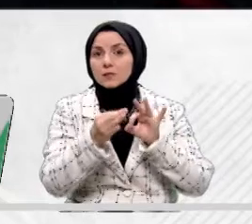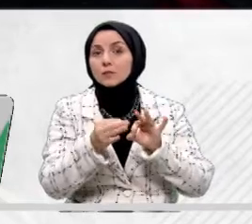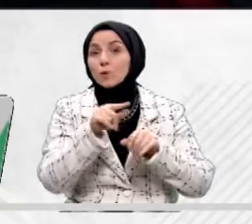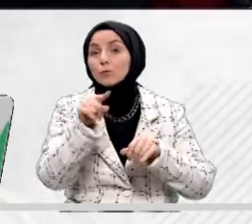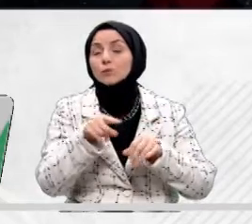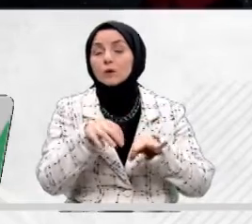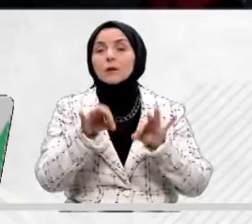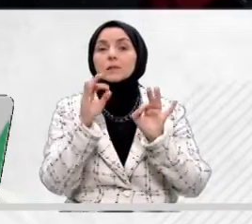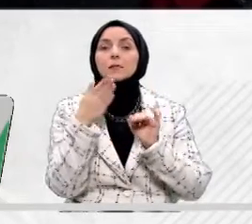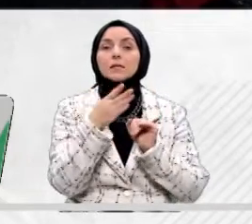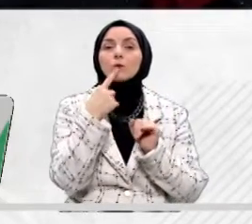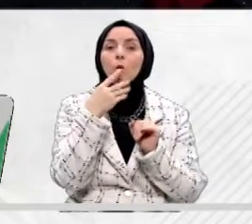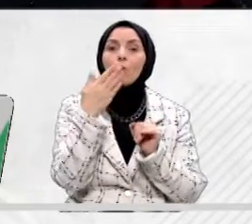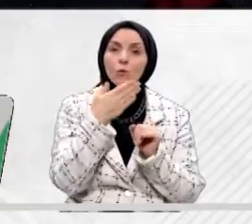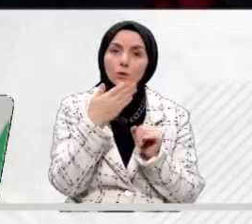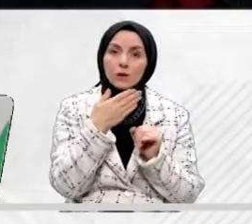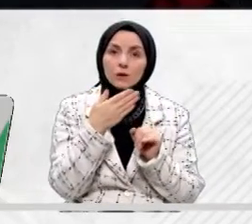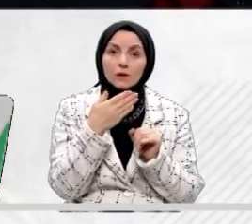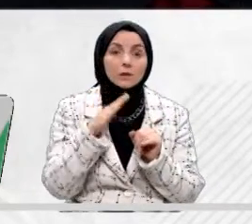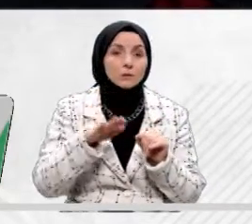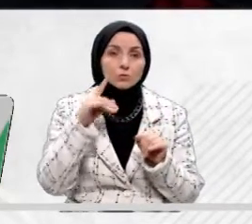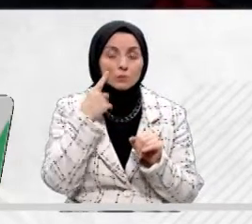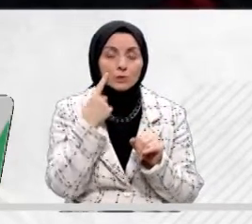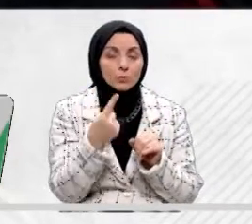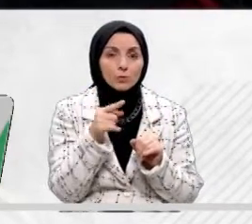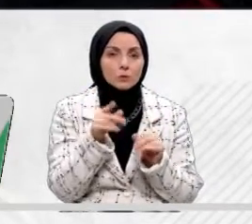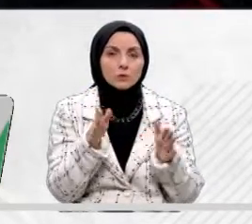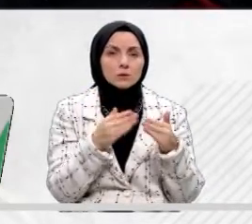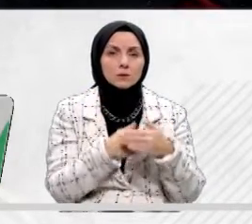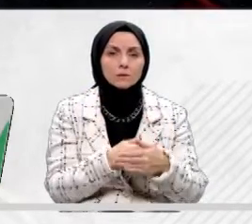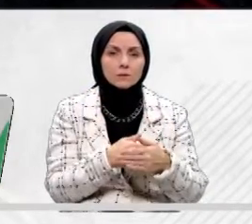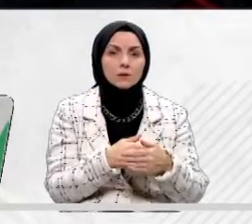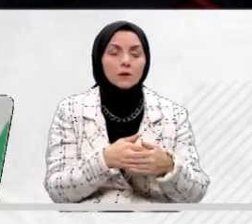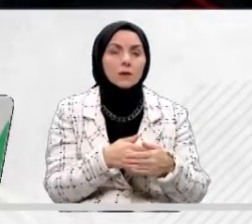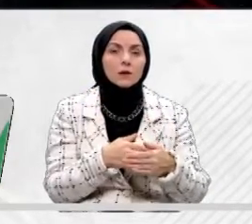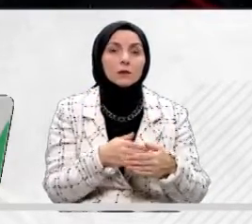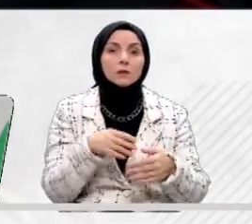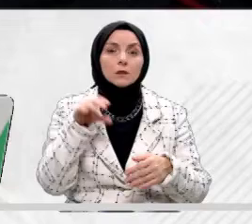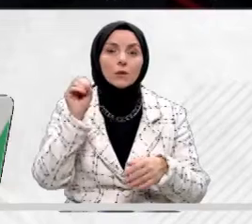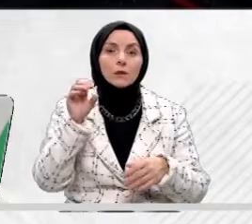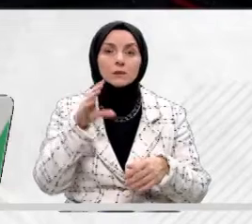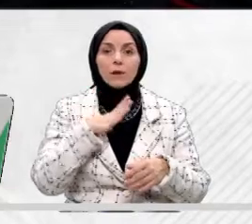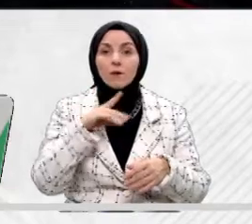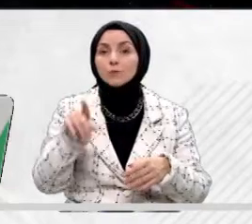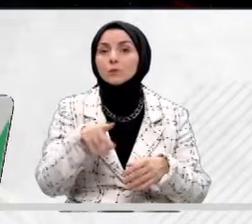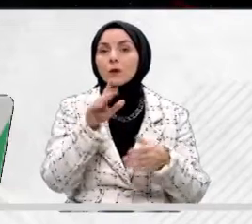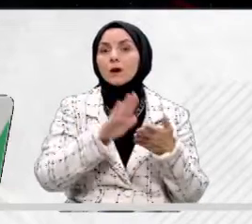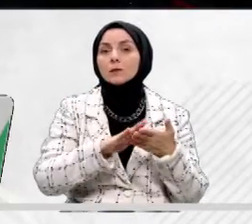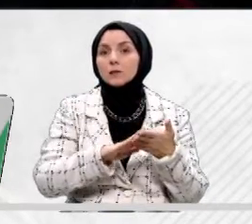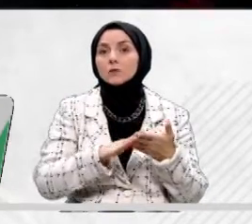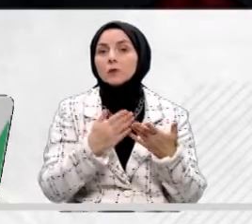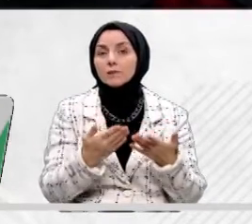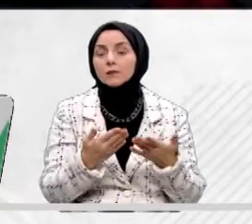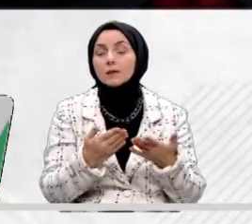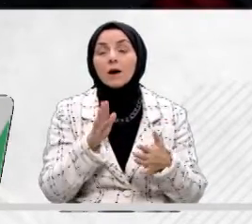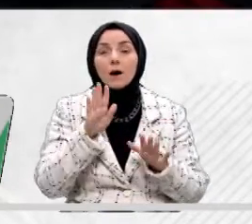Okula çocuk okula gittiği zaman bakıyor ki burası sınıf Evet Bir de öğretmen var bunlarda benim arkadaşım bunların hepsini ama kurallı öğrenme dediğimiz